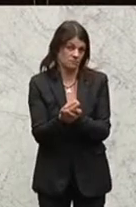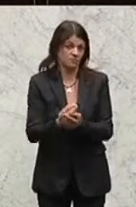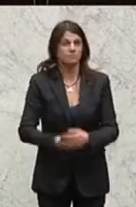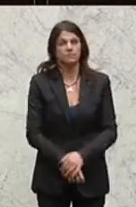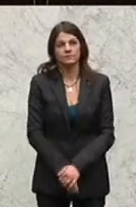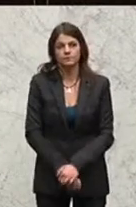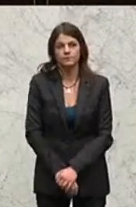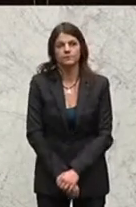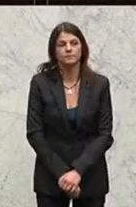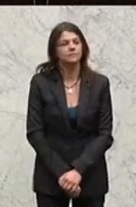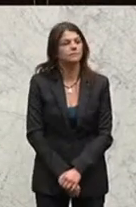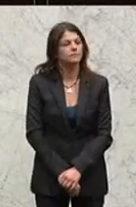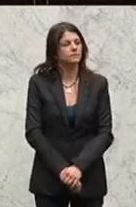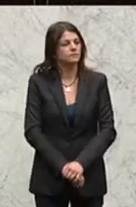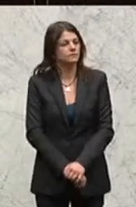haben werden.